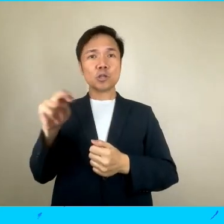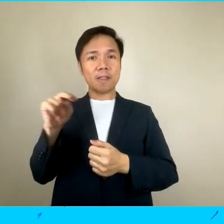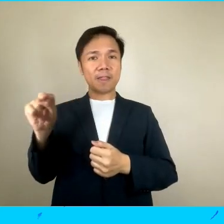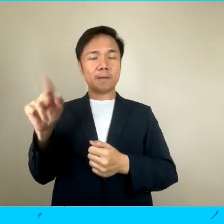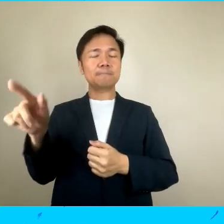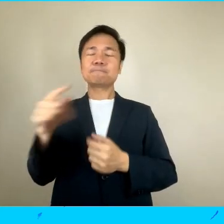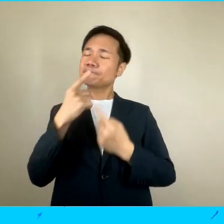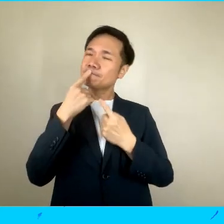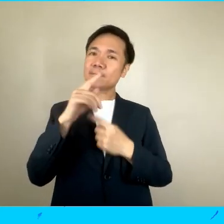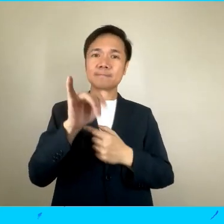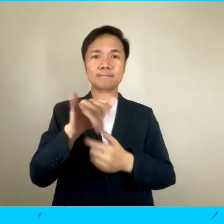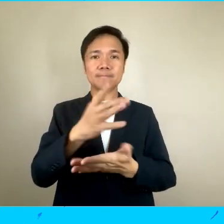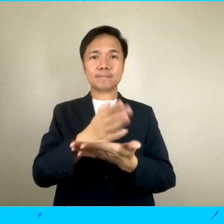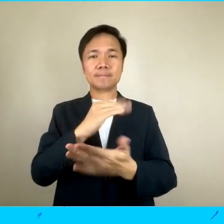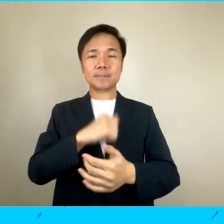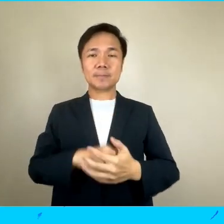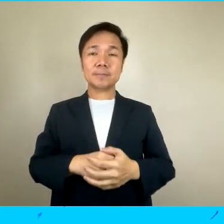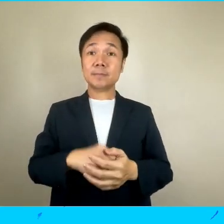merci.